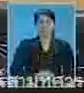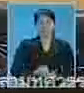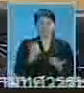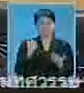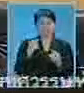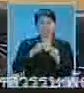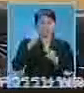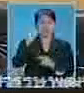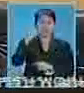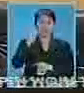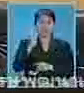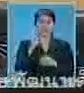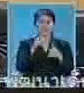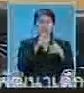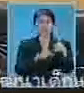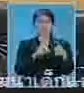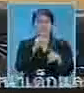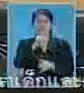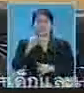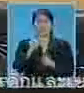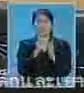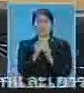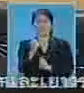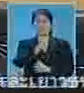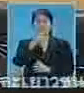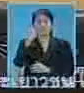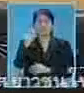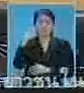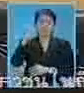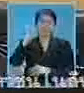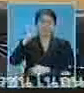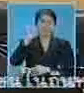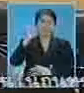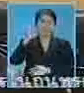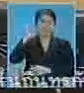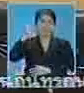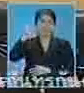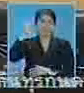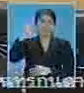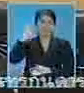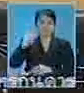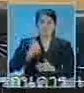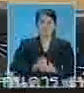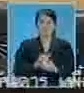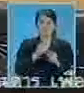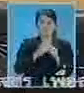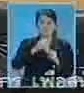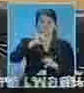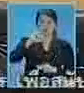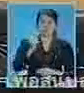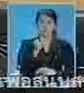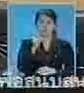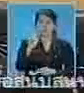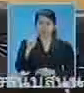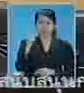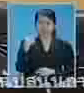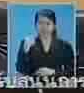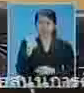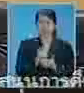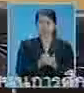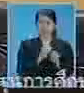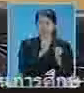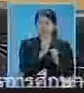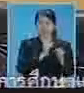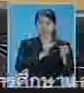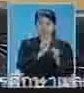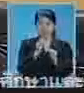อภิปรายโดยสมาชิกท่านอื่นนะครับในเรื่องอื่นๆเรื่องที่ท่านจุลพันธ์ก็ได้กล่าวถึงเล็กน้อยนะครับก็คือ